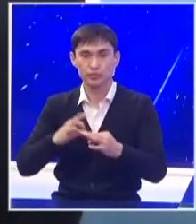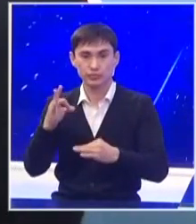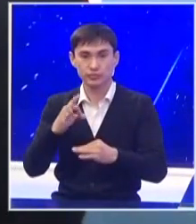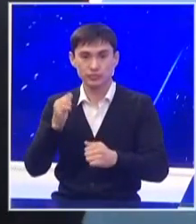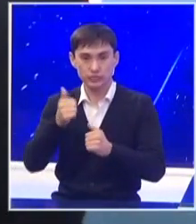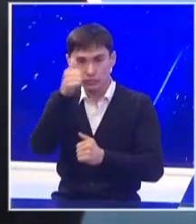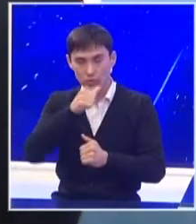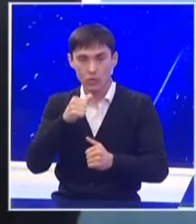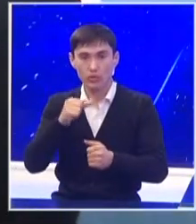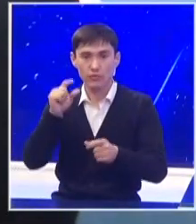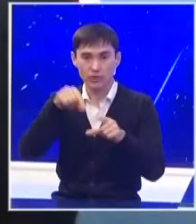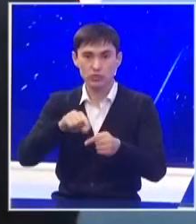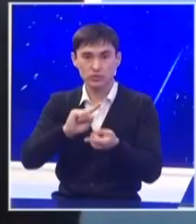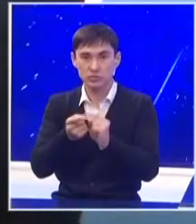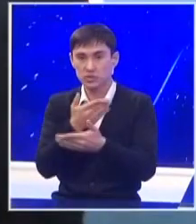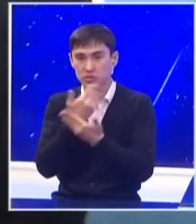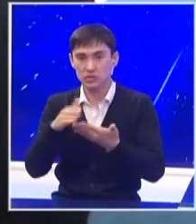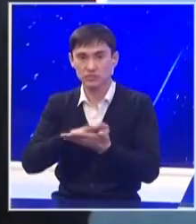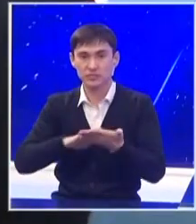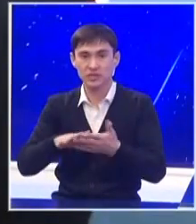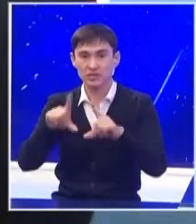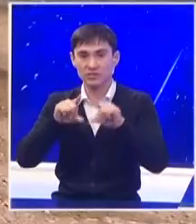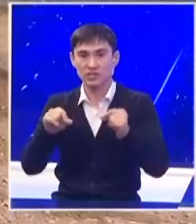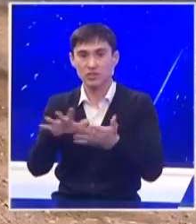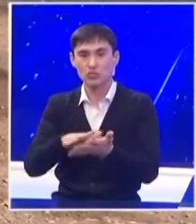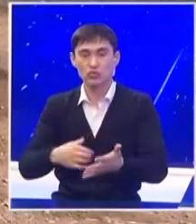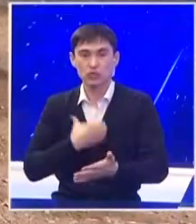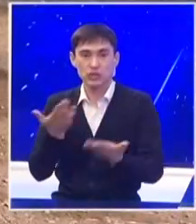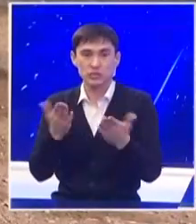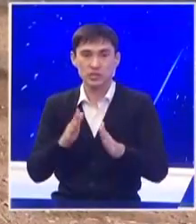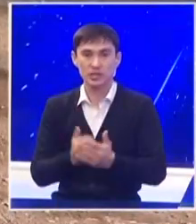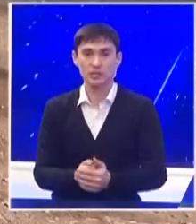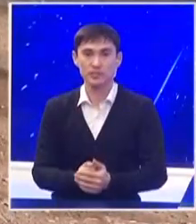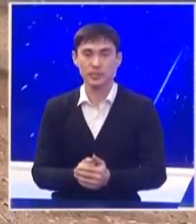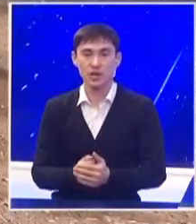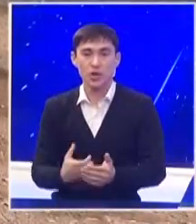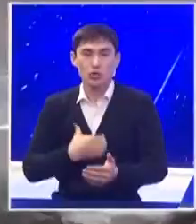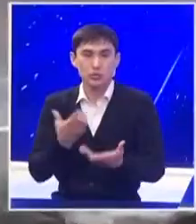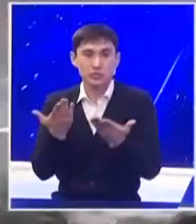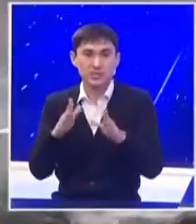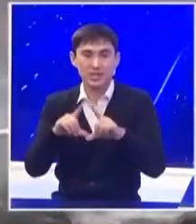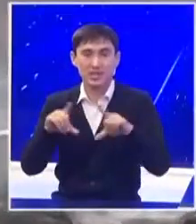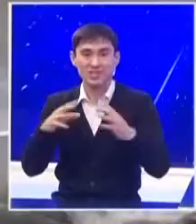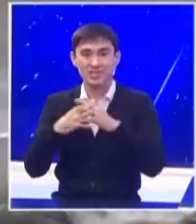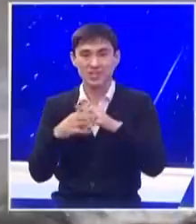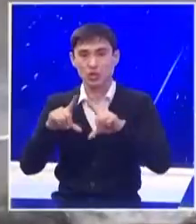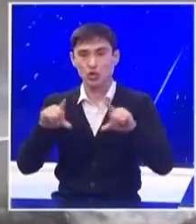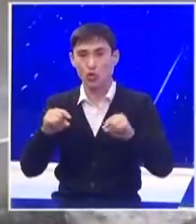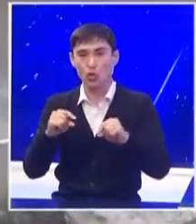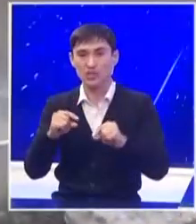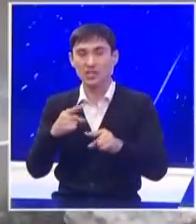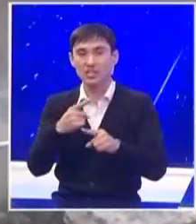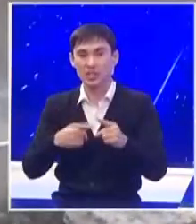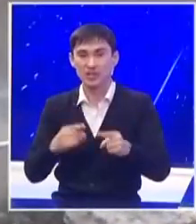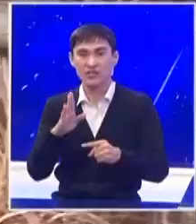Никаких изменений. Здание просто в аховом состоянии. В плачевном состоянии и здание сельской школы. За четверть века